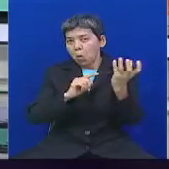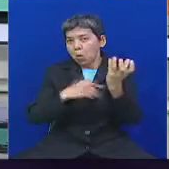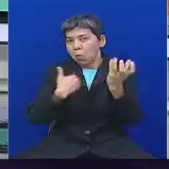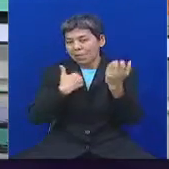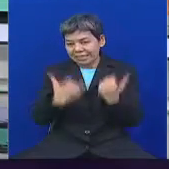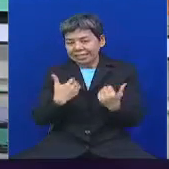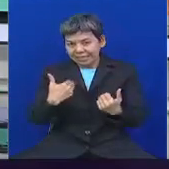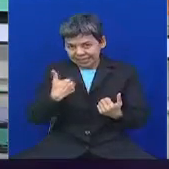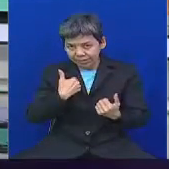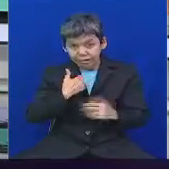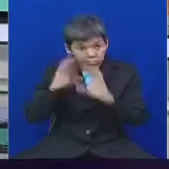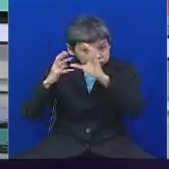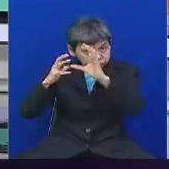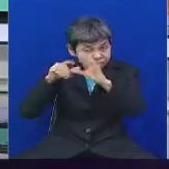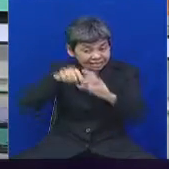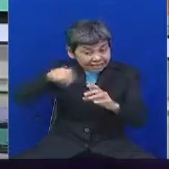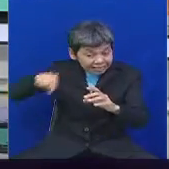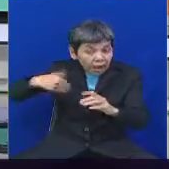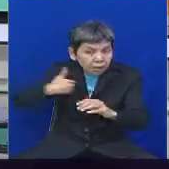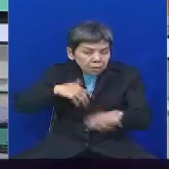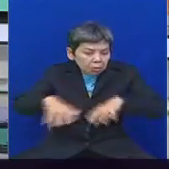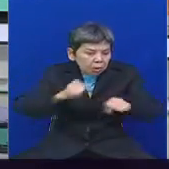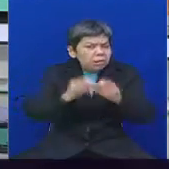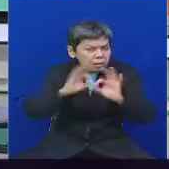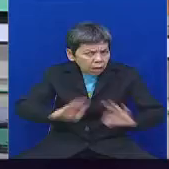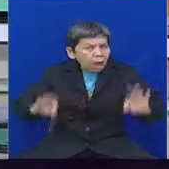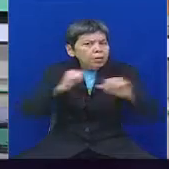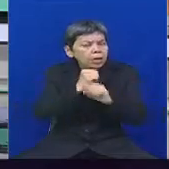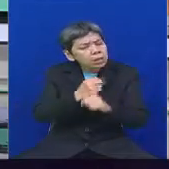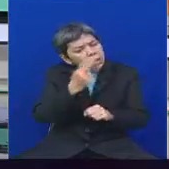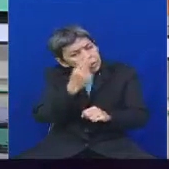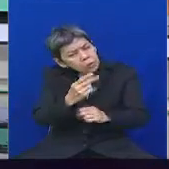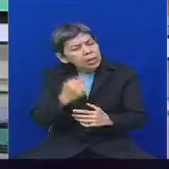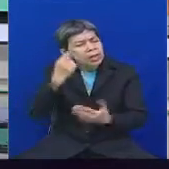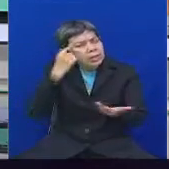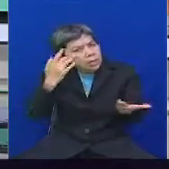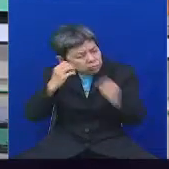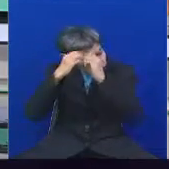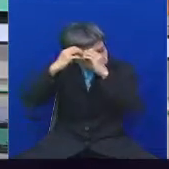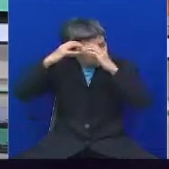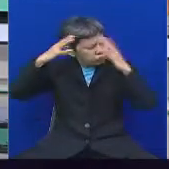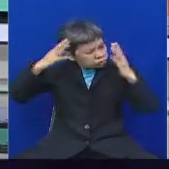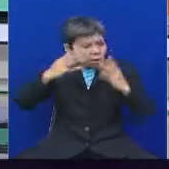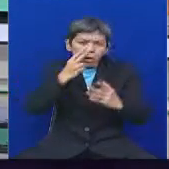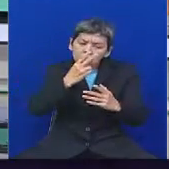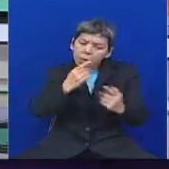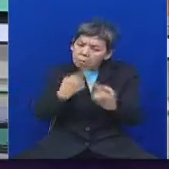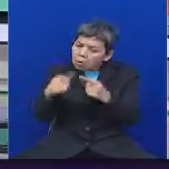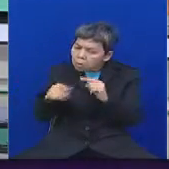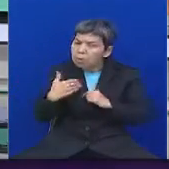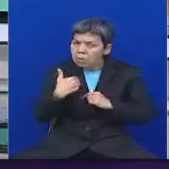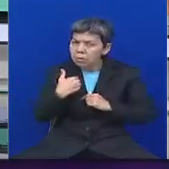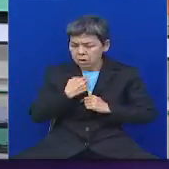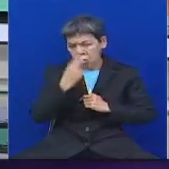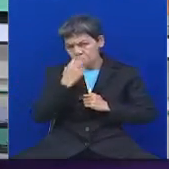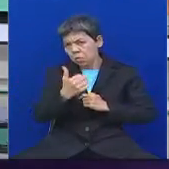ในขณะที่ภาพยนตร์นอกกระแสเหล่านี้ค่ะมีบทบาทสำคัญทั้งในแง่ของความคิดสะท้อนมุมมองต่างๆที่แตกต่างออกไปแล้วก็น่า